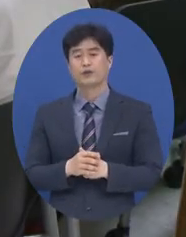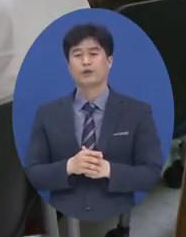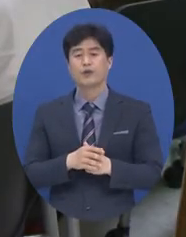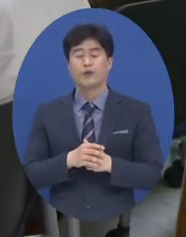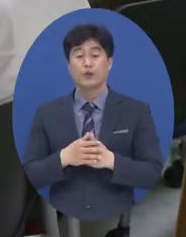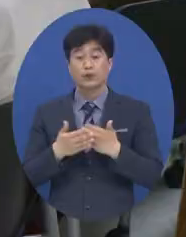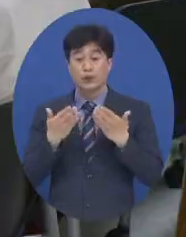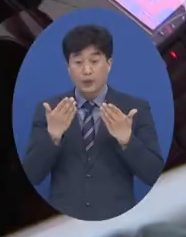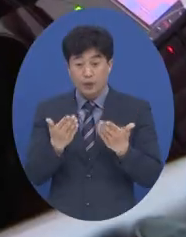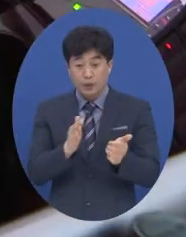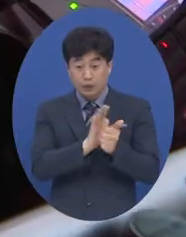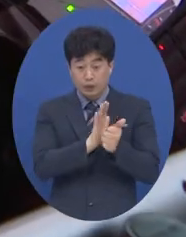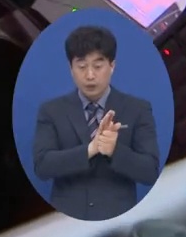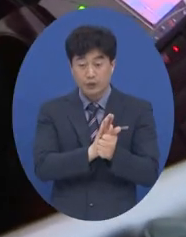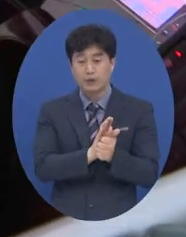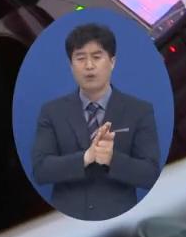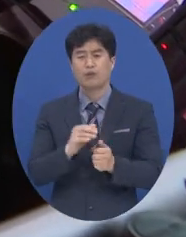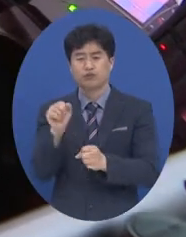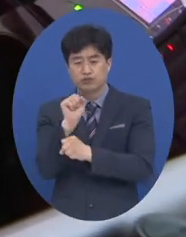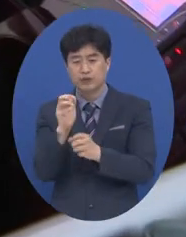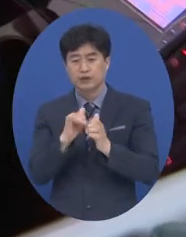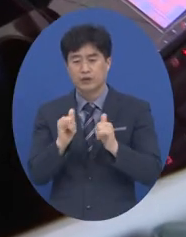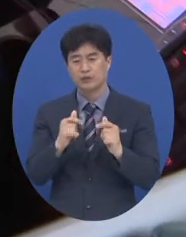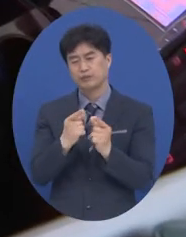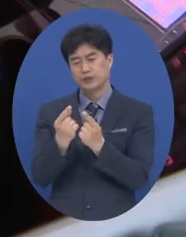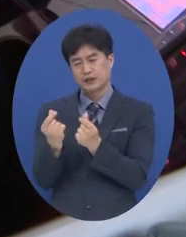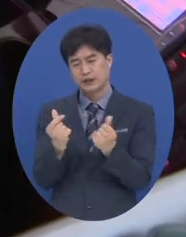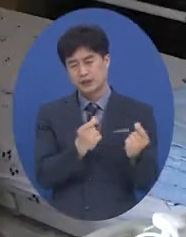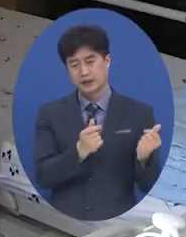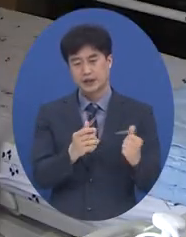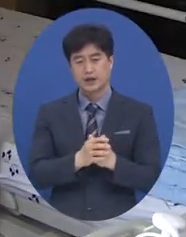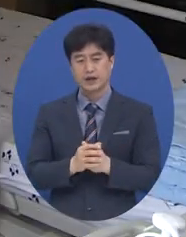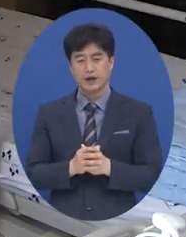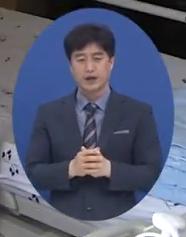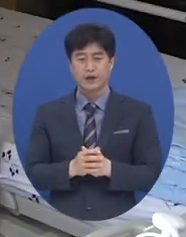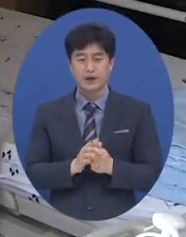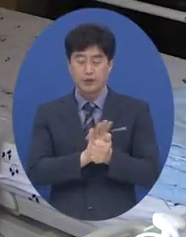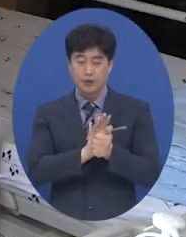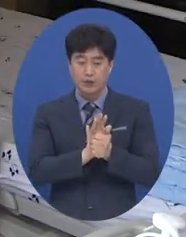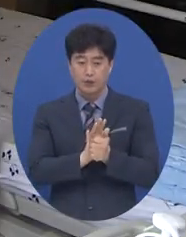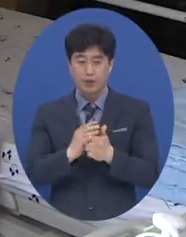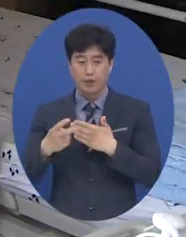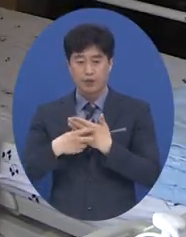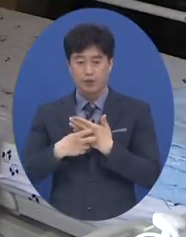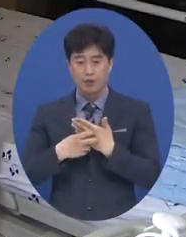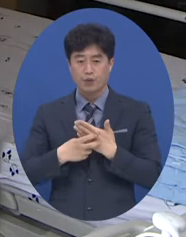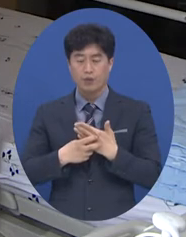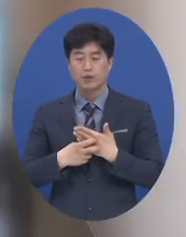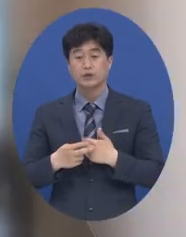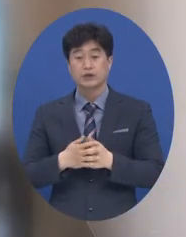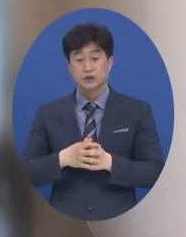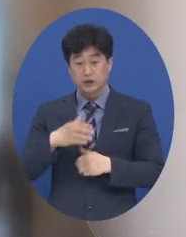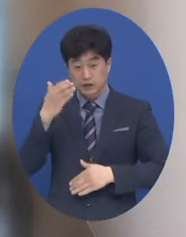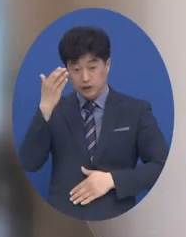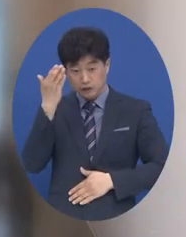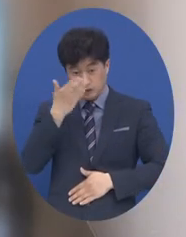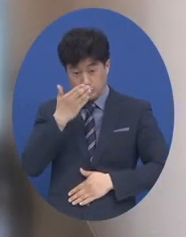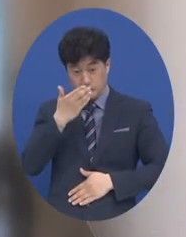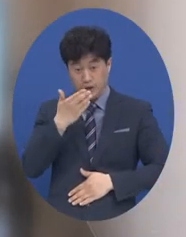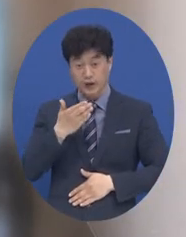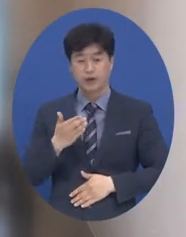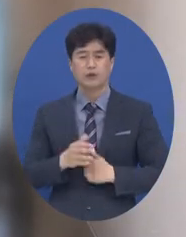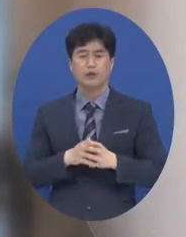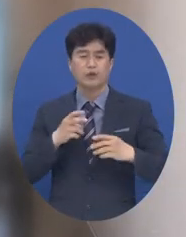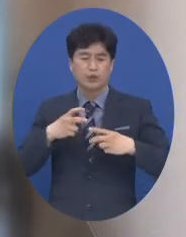요양시설 종사자나 대중교통기사도 비슷합니다. 돌봄과 보건의료, 위생과 생활 폐기물 처리,